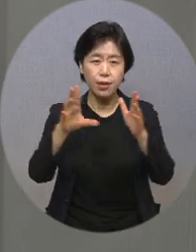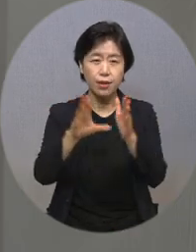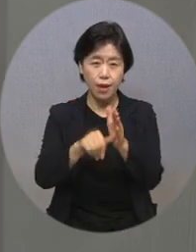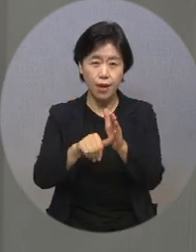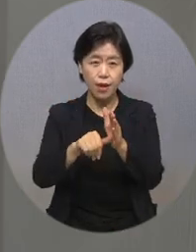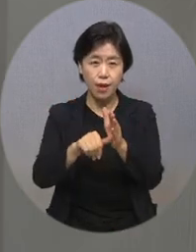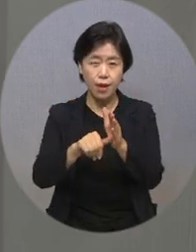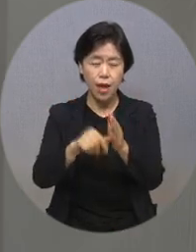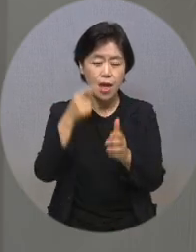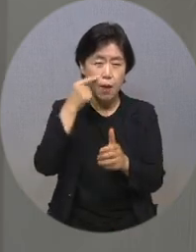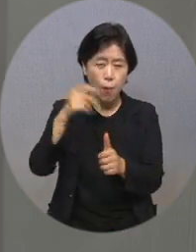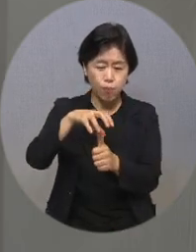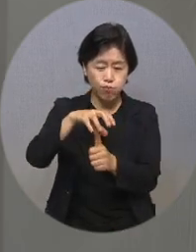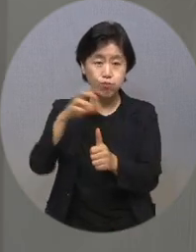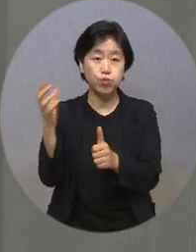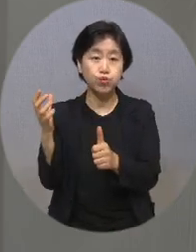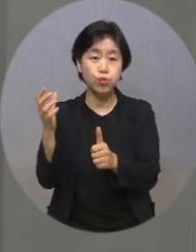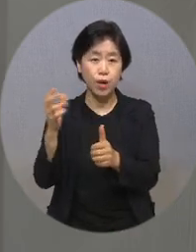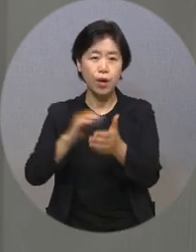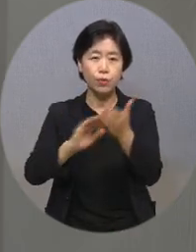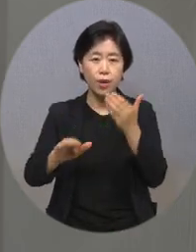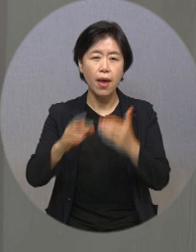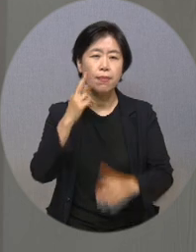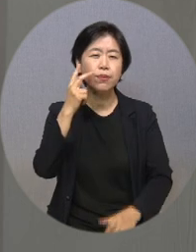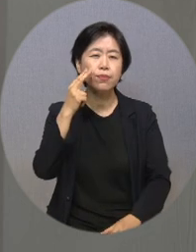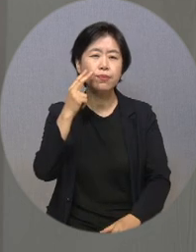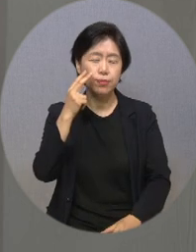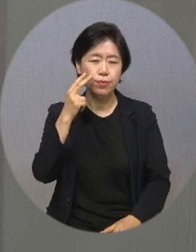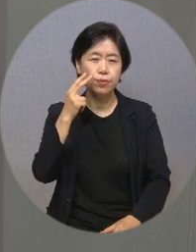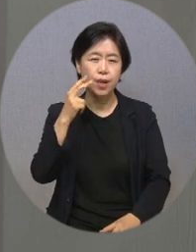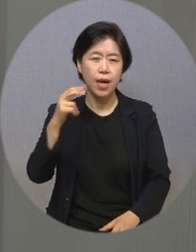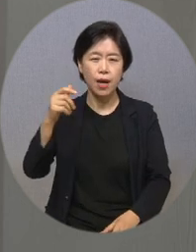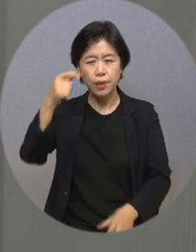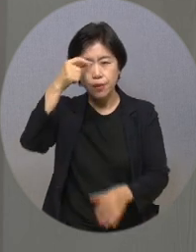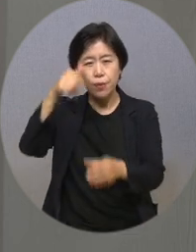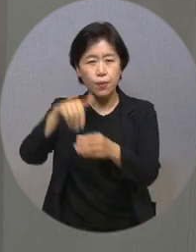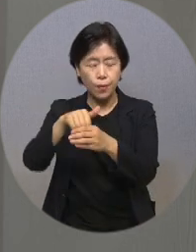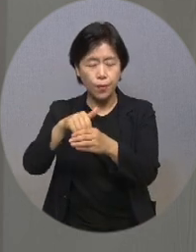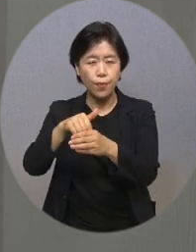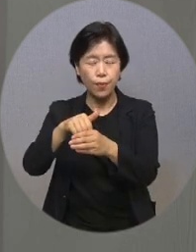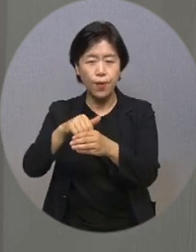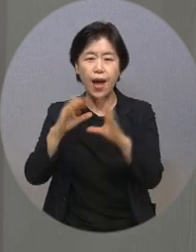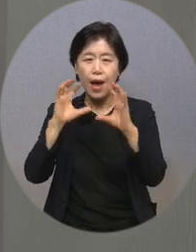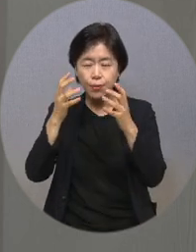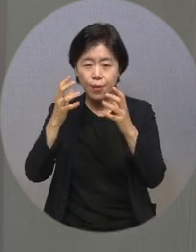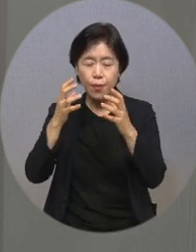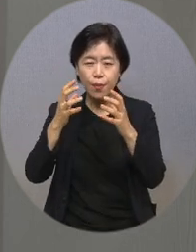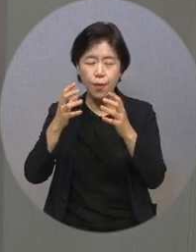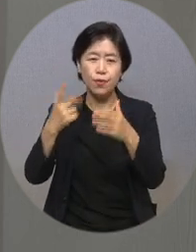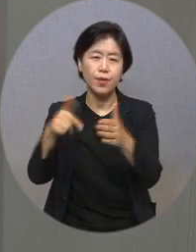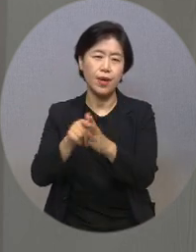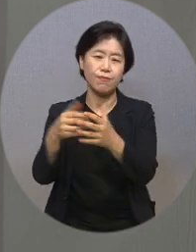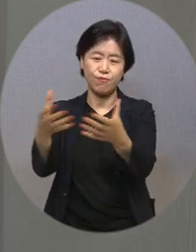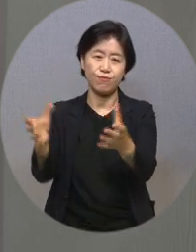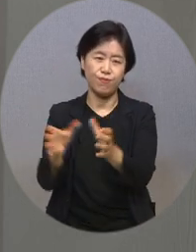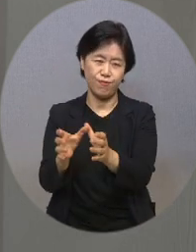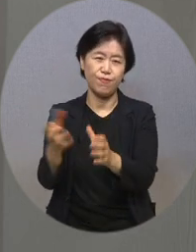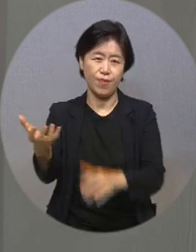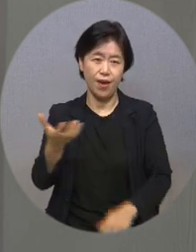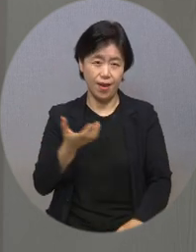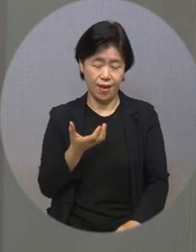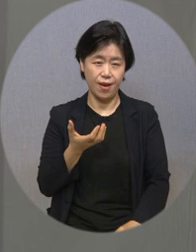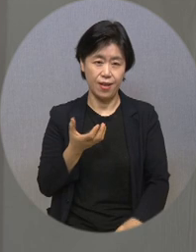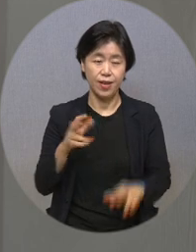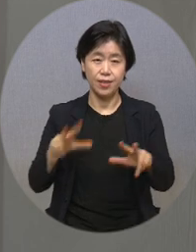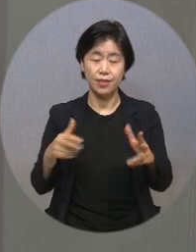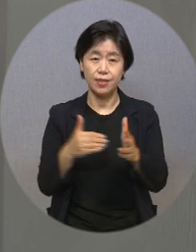이후에 미국의 기독교 아동복리회에서 시작이 됐고요. 네. 올해로 74년째 아이들을 위한 일을 하고 있습니다.